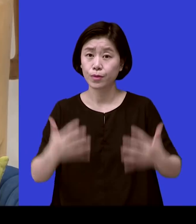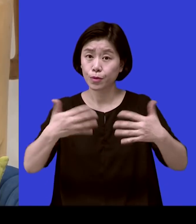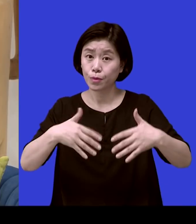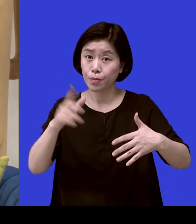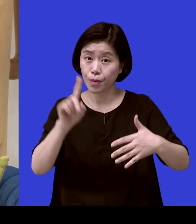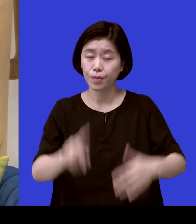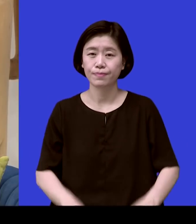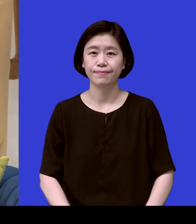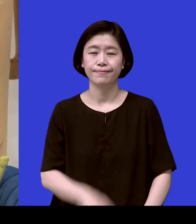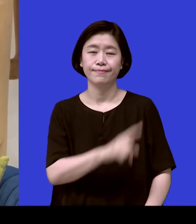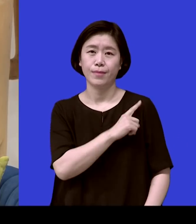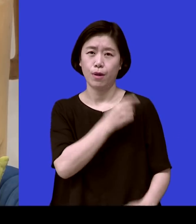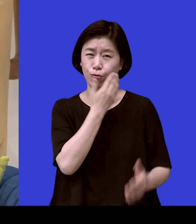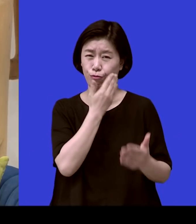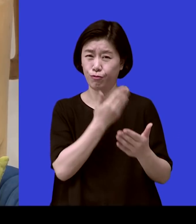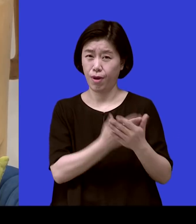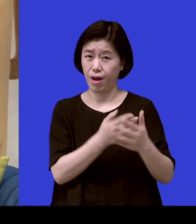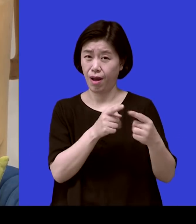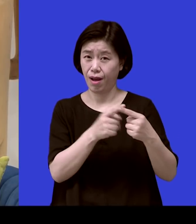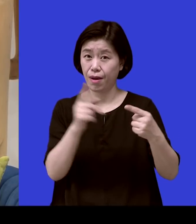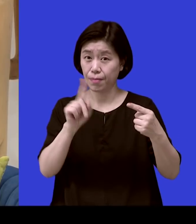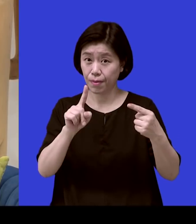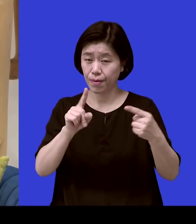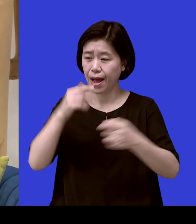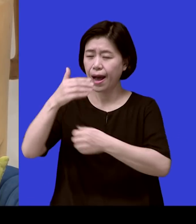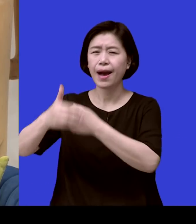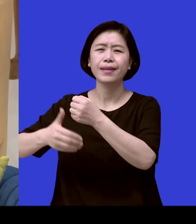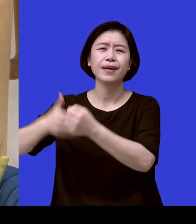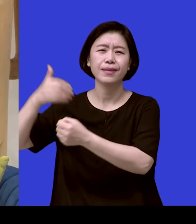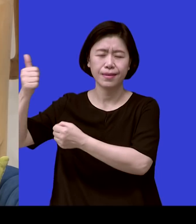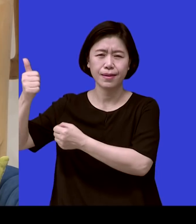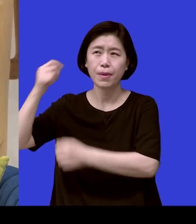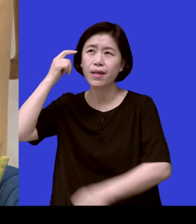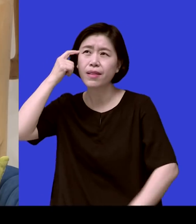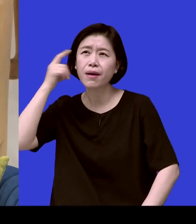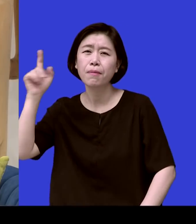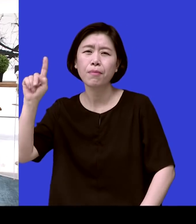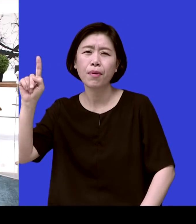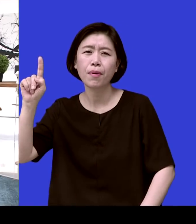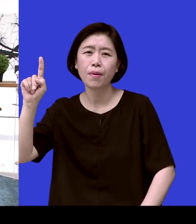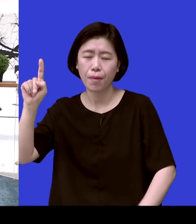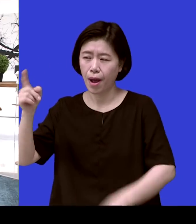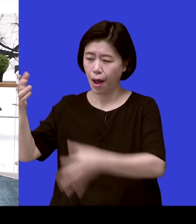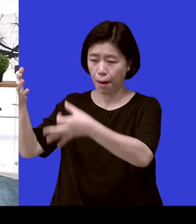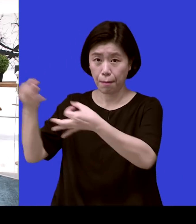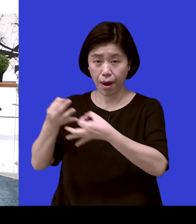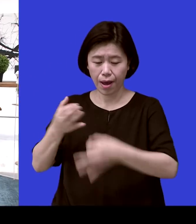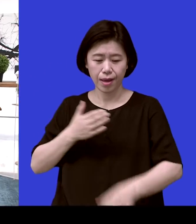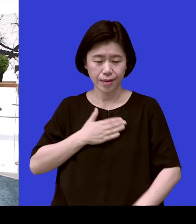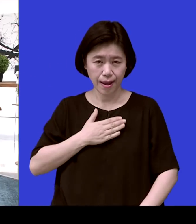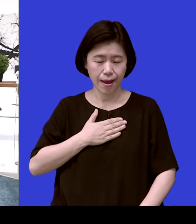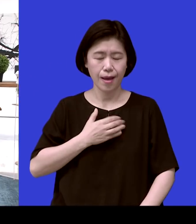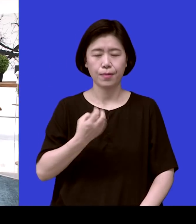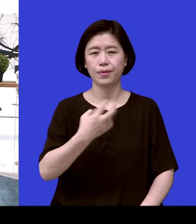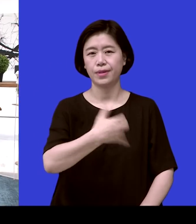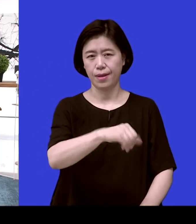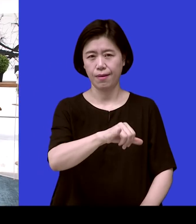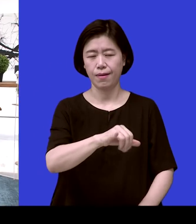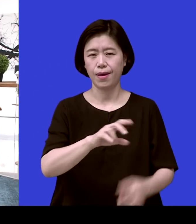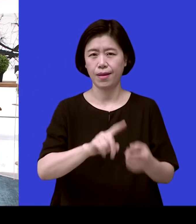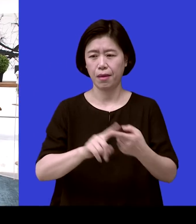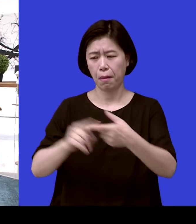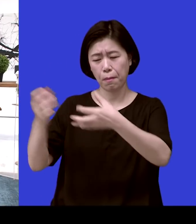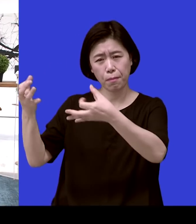가장 중요한 거는 일단 하나님의 관점으로 나와 자녀를 바라보는 것. 예. 그 다음에